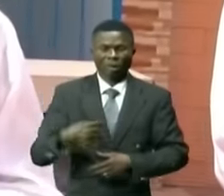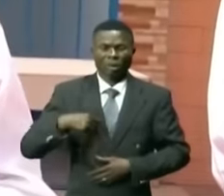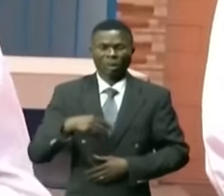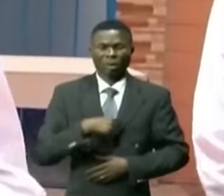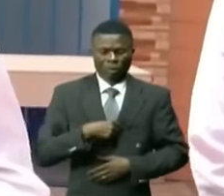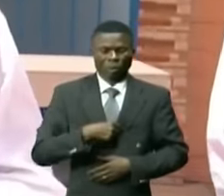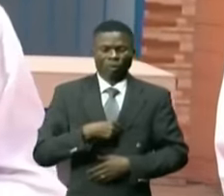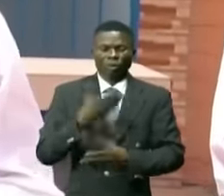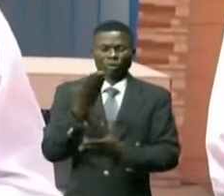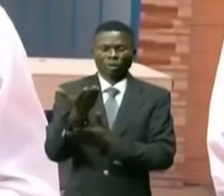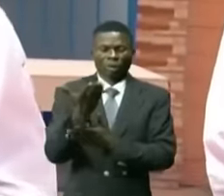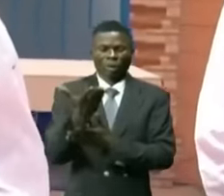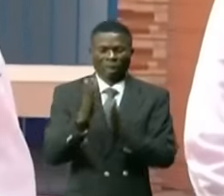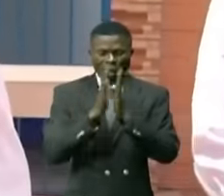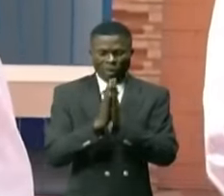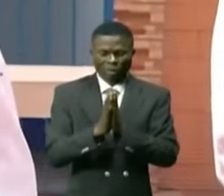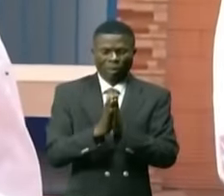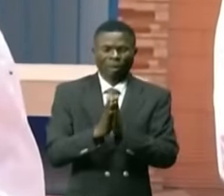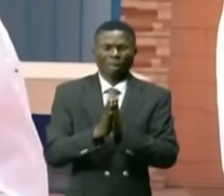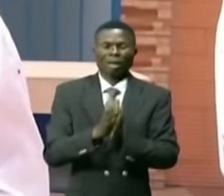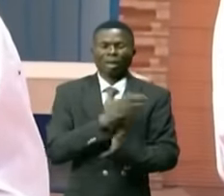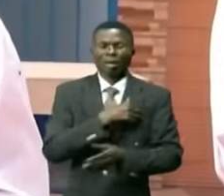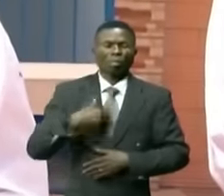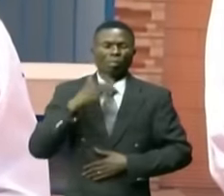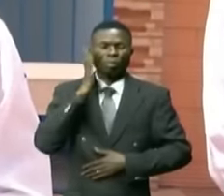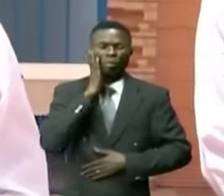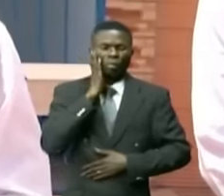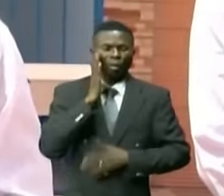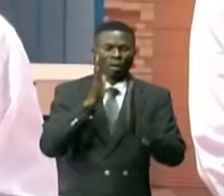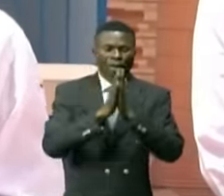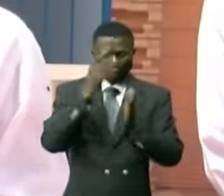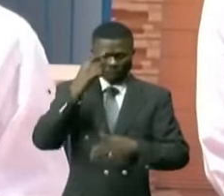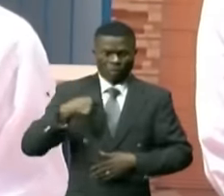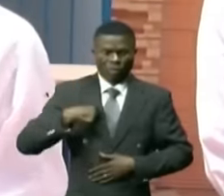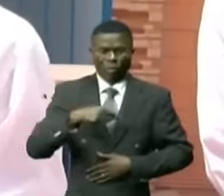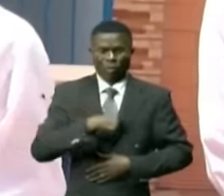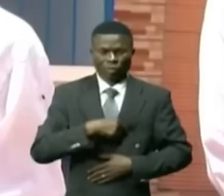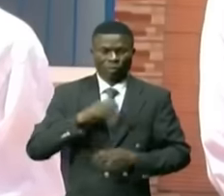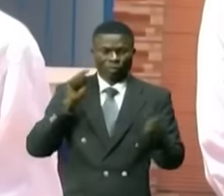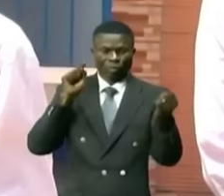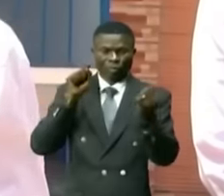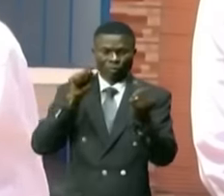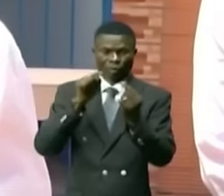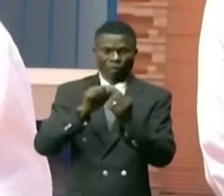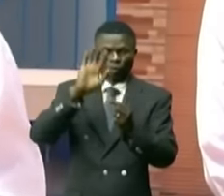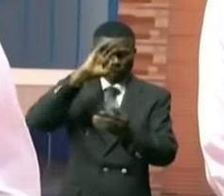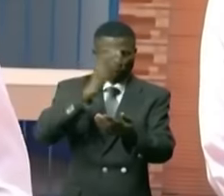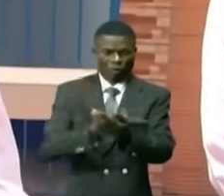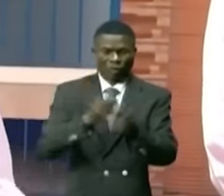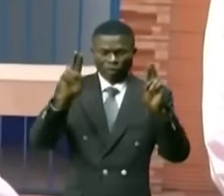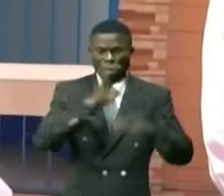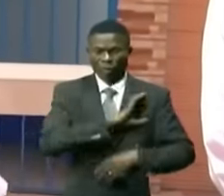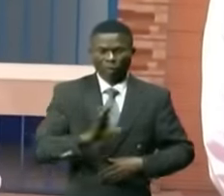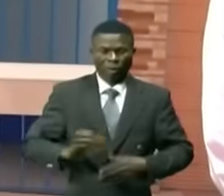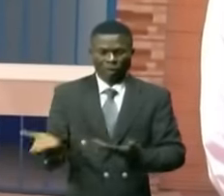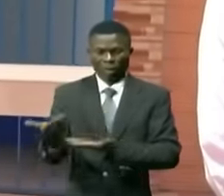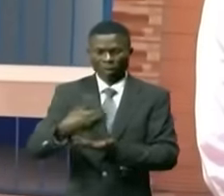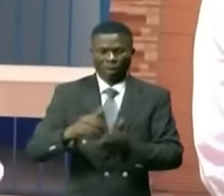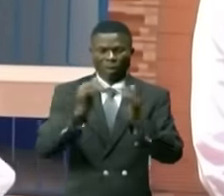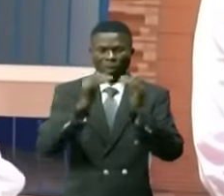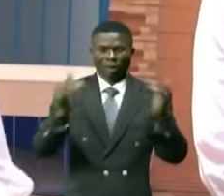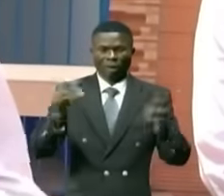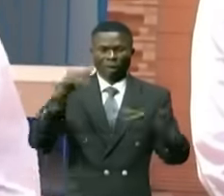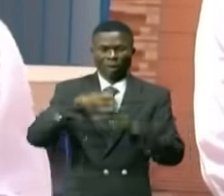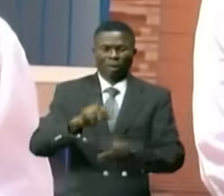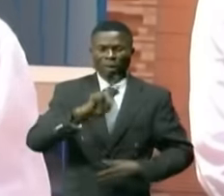Nous exhortons la Vierge Marie à intercéder pour nous auprès de son Fils Jésus-Christ pour le retour de la paix